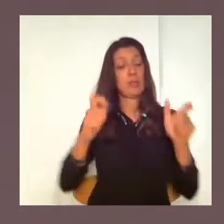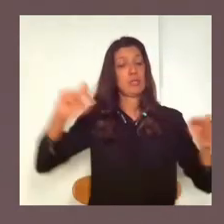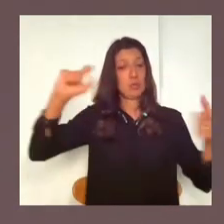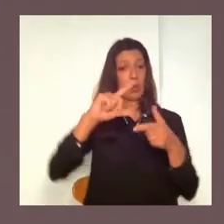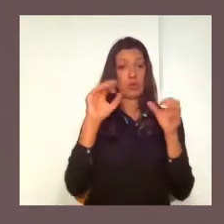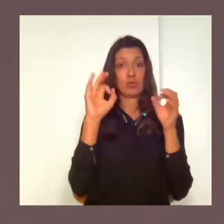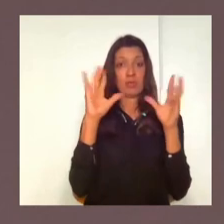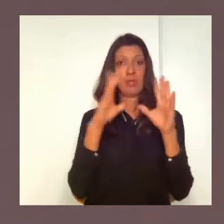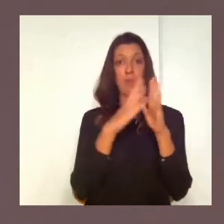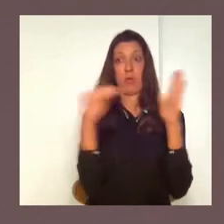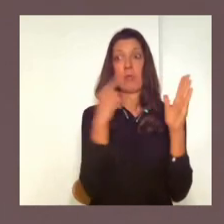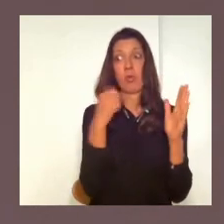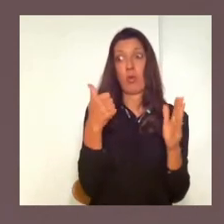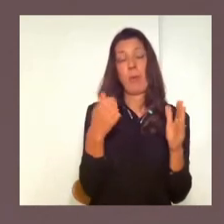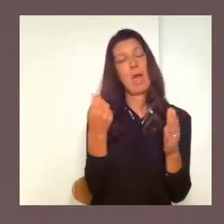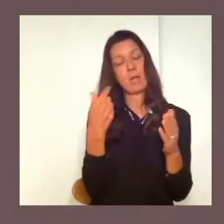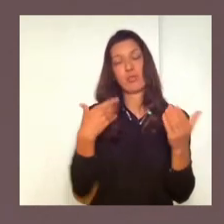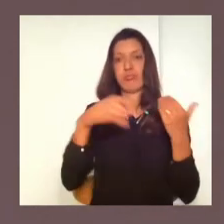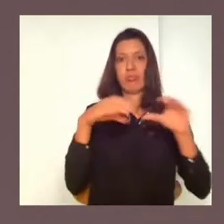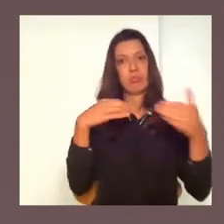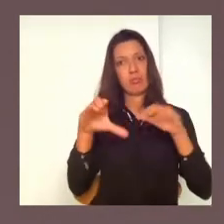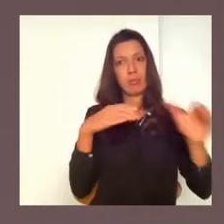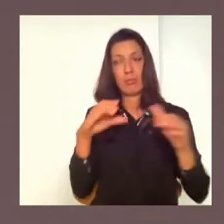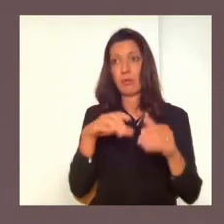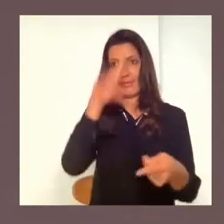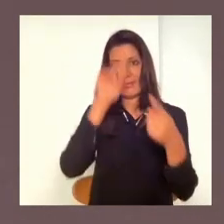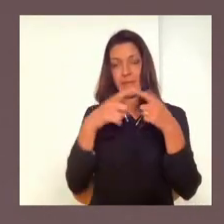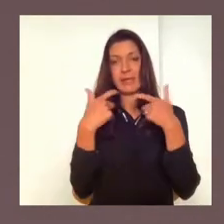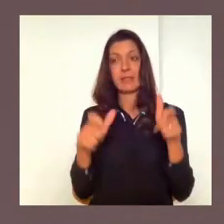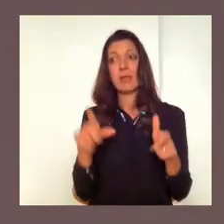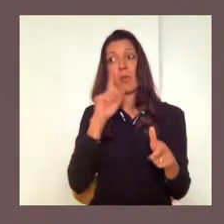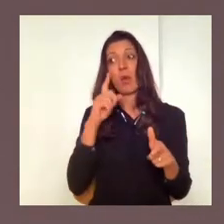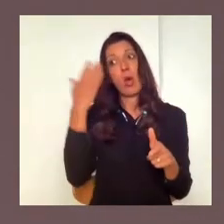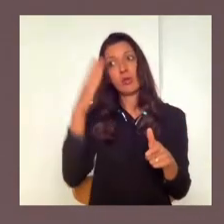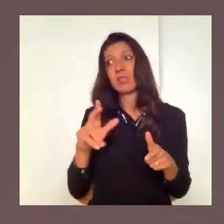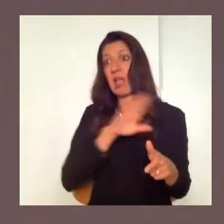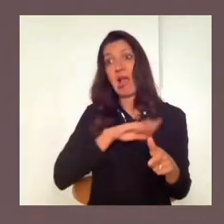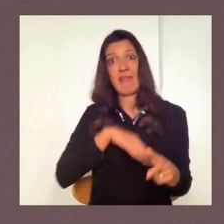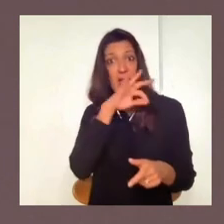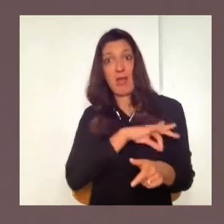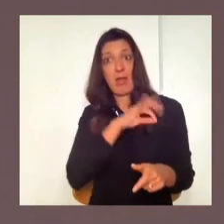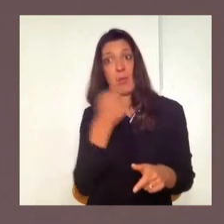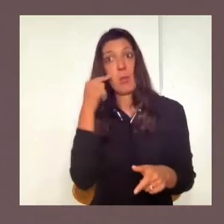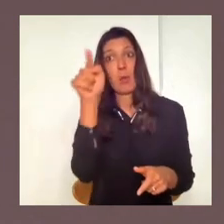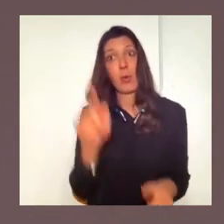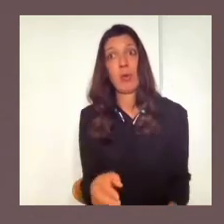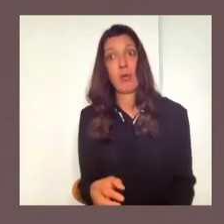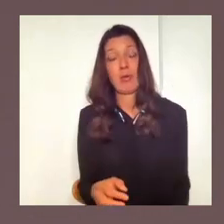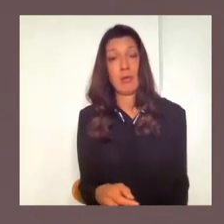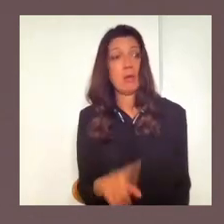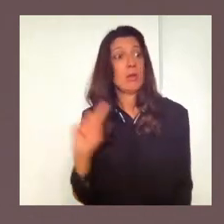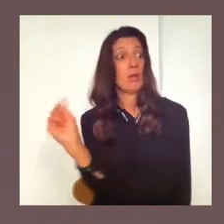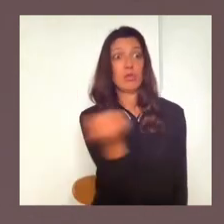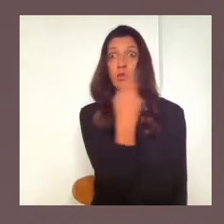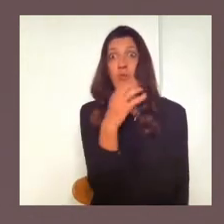puisqu'ils investissent beaucoup d'argent parce qu'ils savent que finalement, ils seront gagnants au final. Tout le monde s'en sort gagnant. Ce